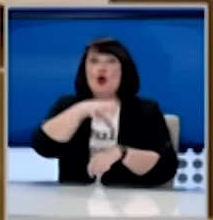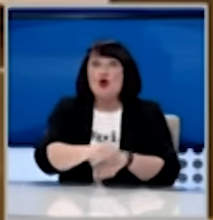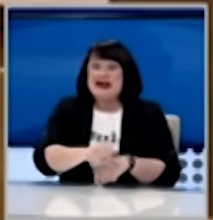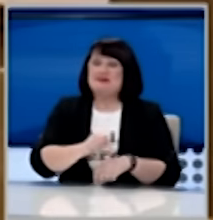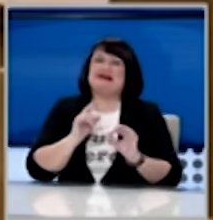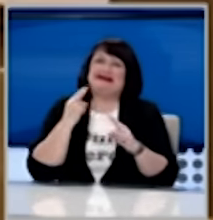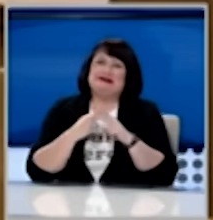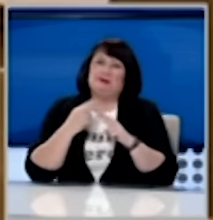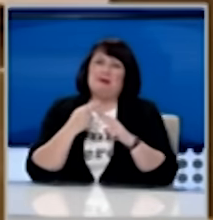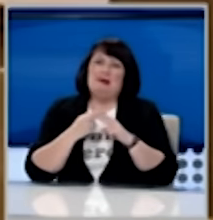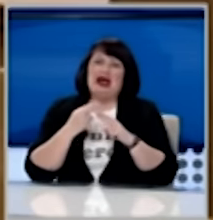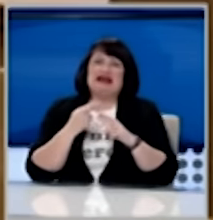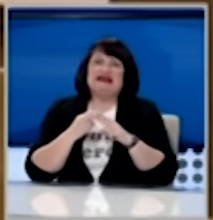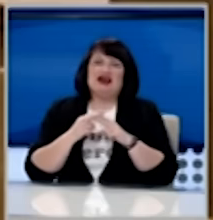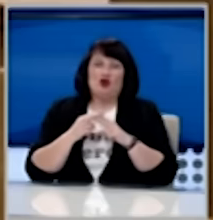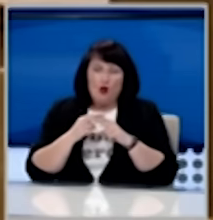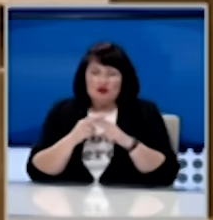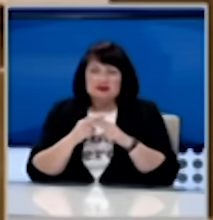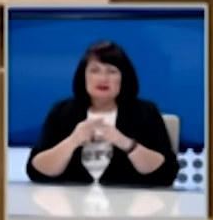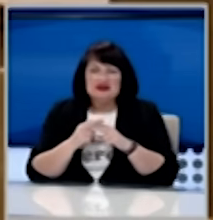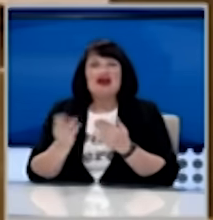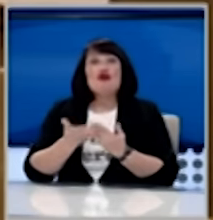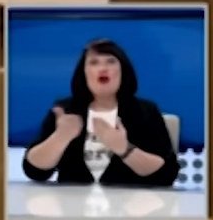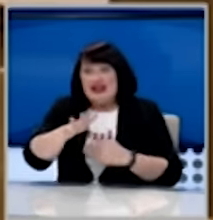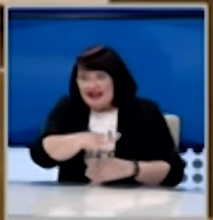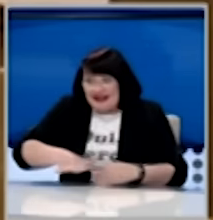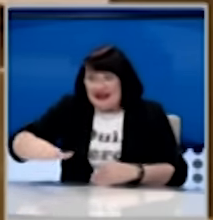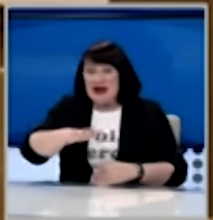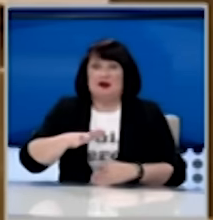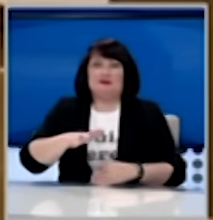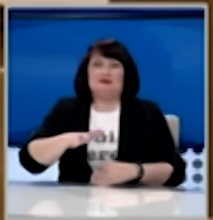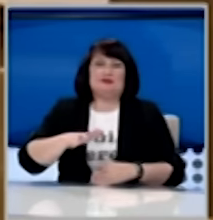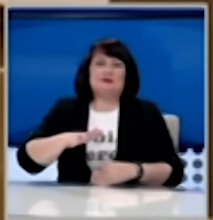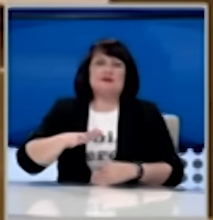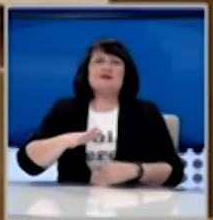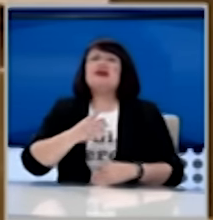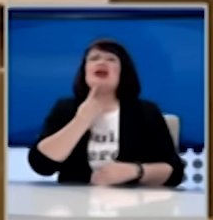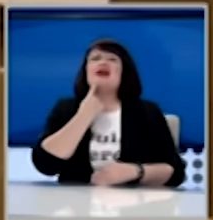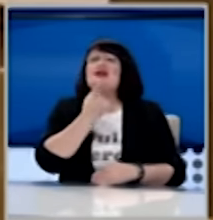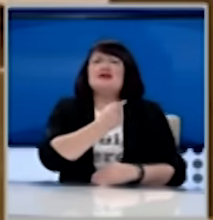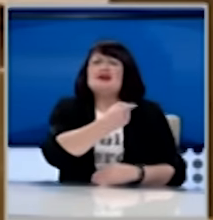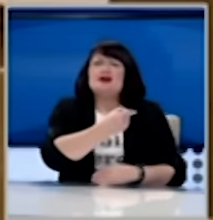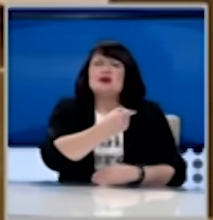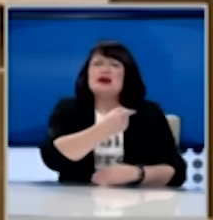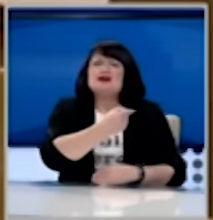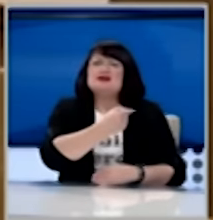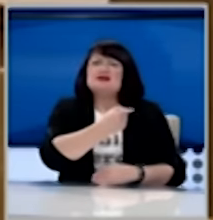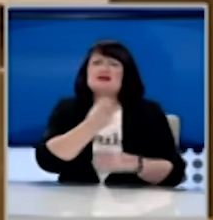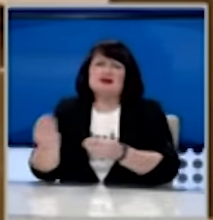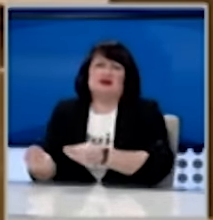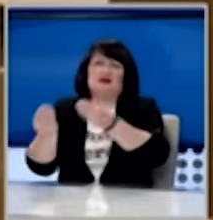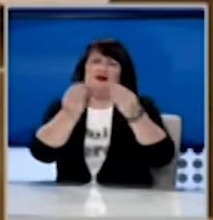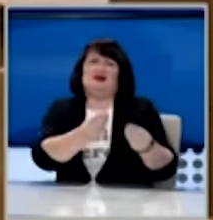οργάνωση των επίγειων δυνάμεων τι κάνετε εξαγγέλλεται την εγχώριες της